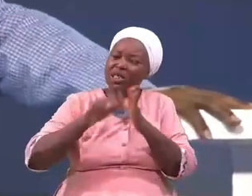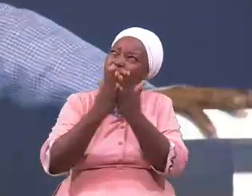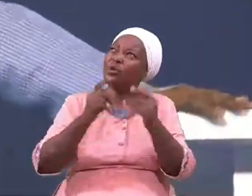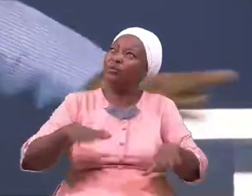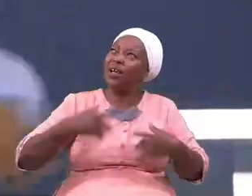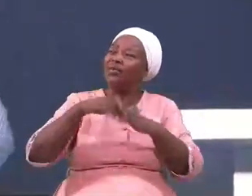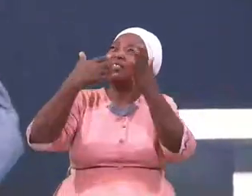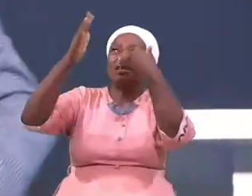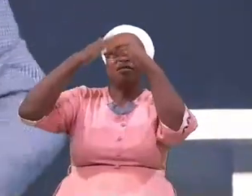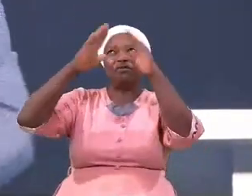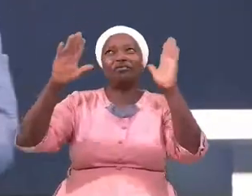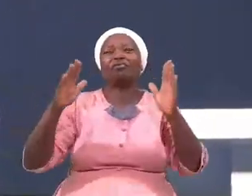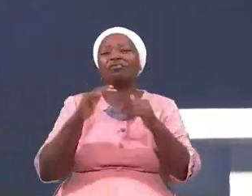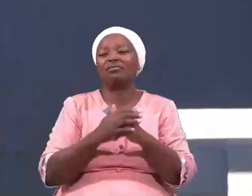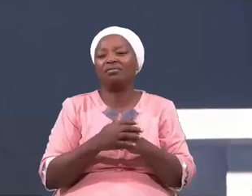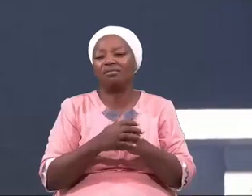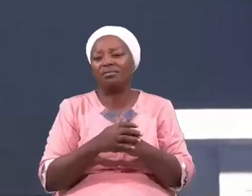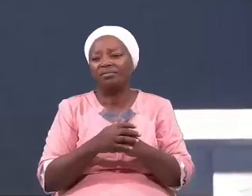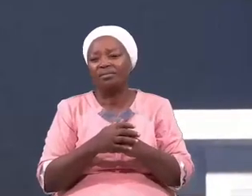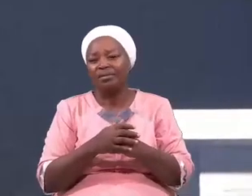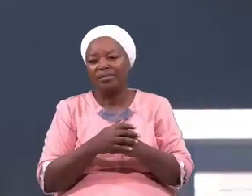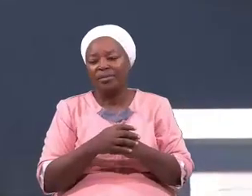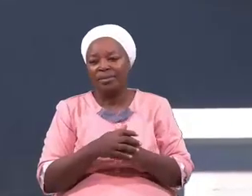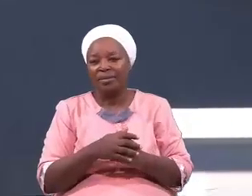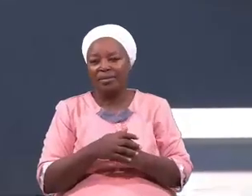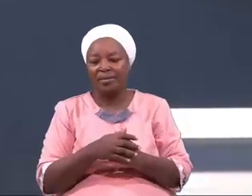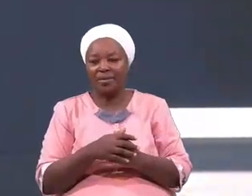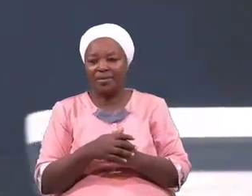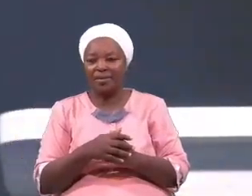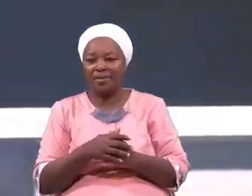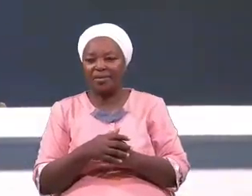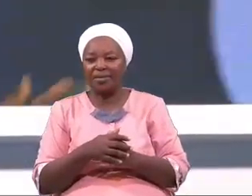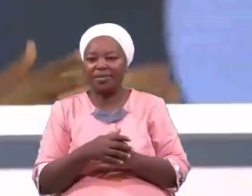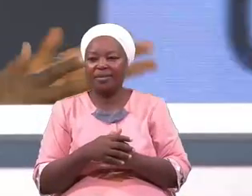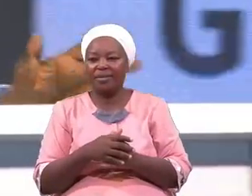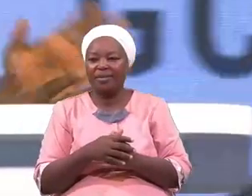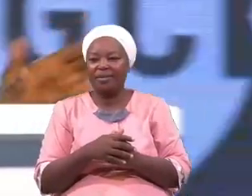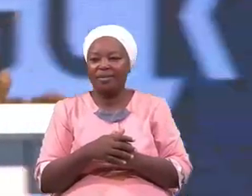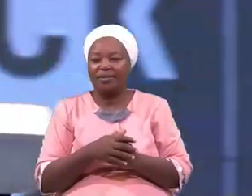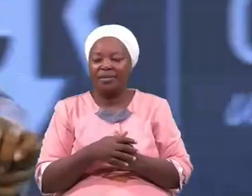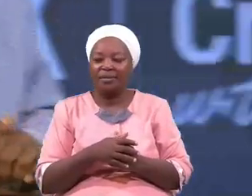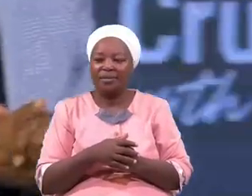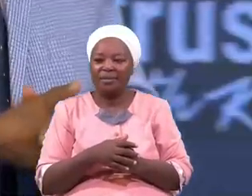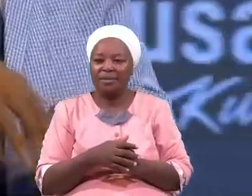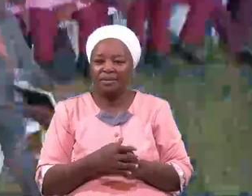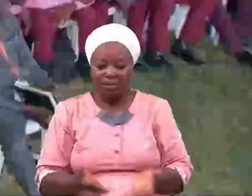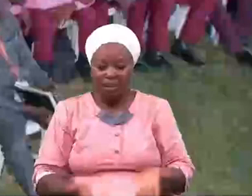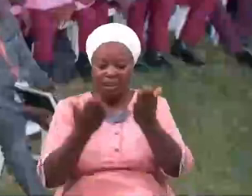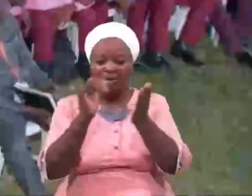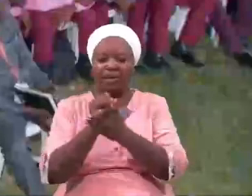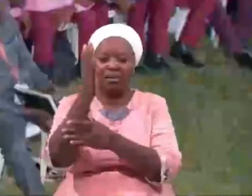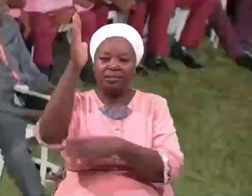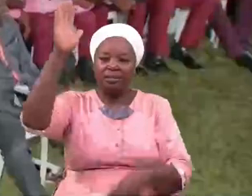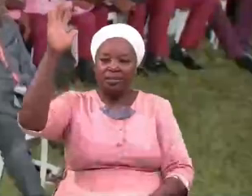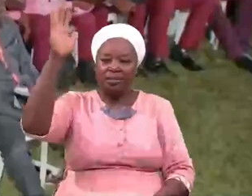Je veux savoir sans nul doute que le salut est à moi et que mon nom est inscrit dans le livre de vie au ciel. Levez la main là.